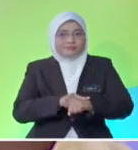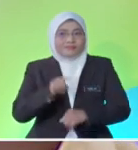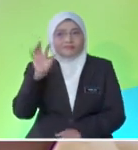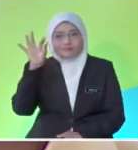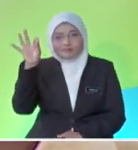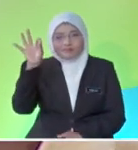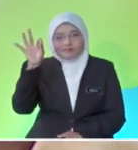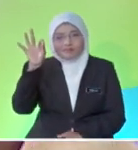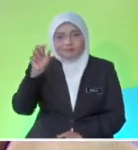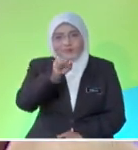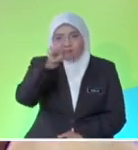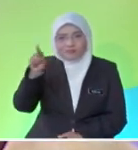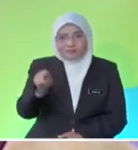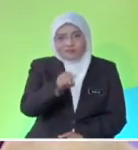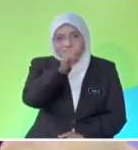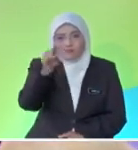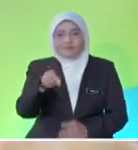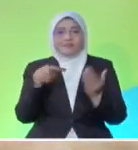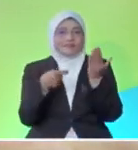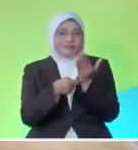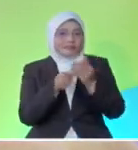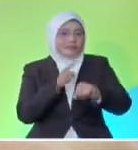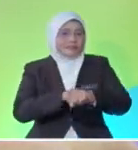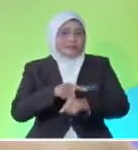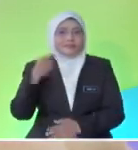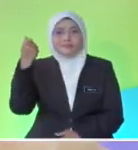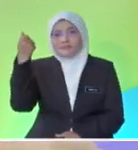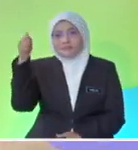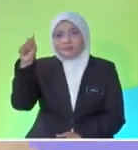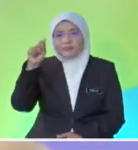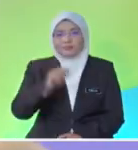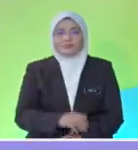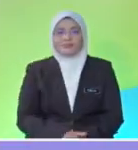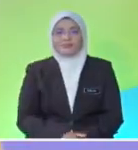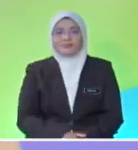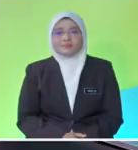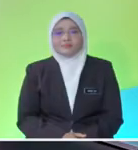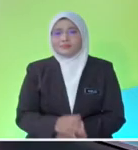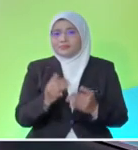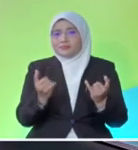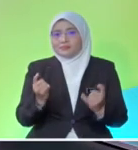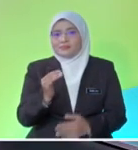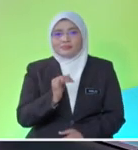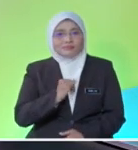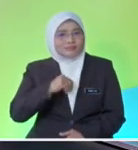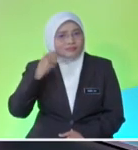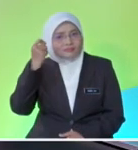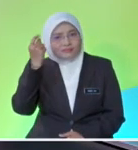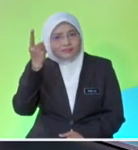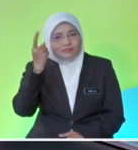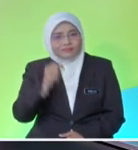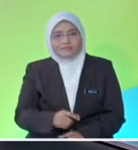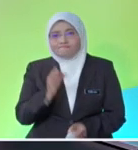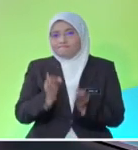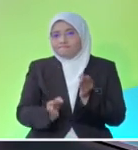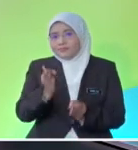pukul 10. Betul, Nisa. Okey, sekarang saya dah faham. Kalau dah faham, jom kita